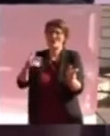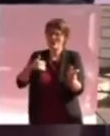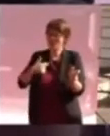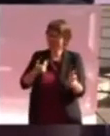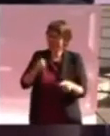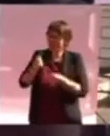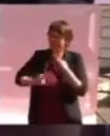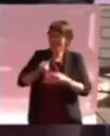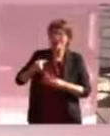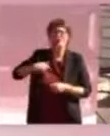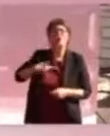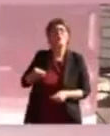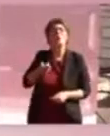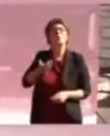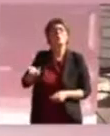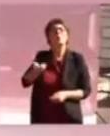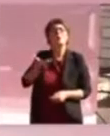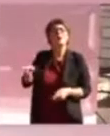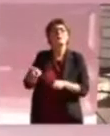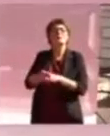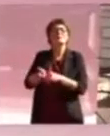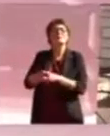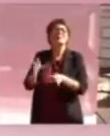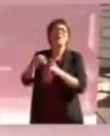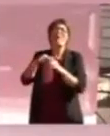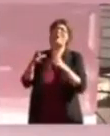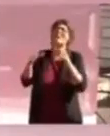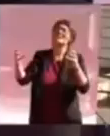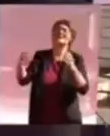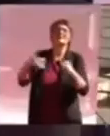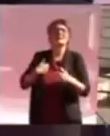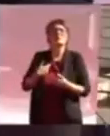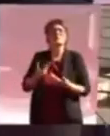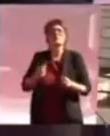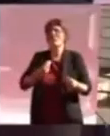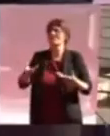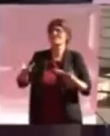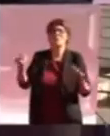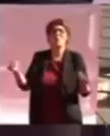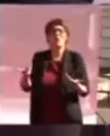merce di grandi aziende appartenenti alla grande distribuzione